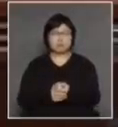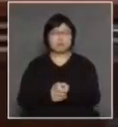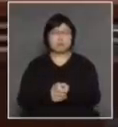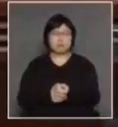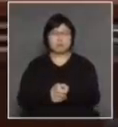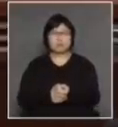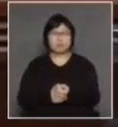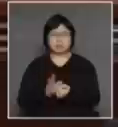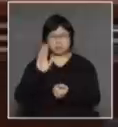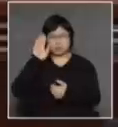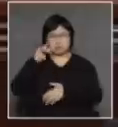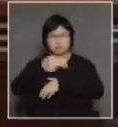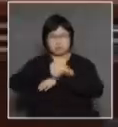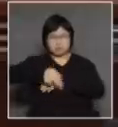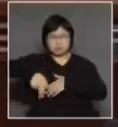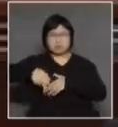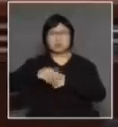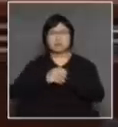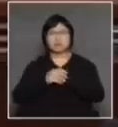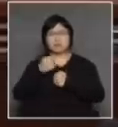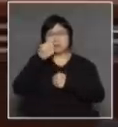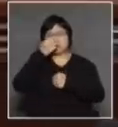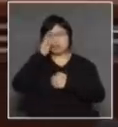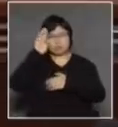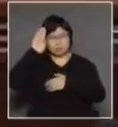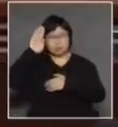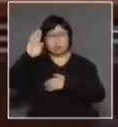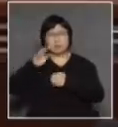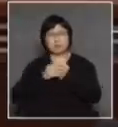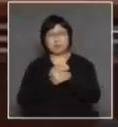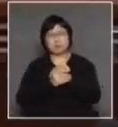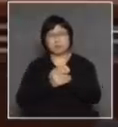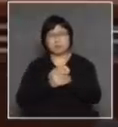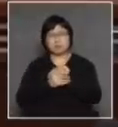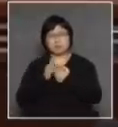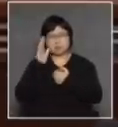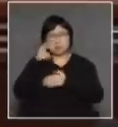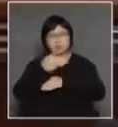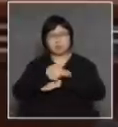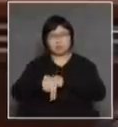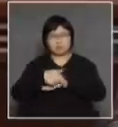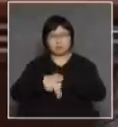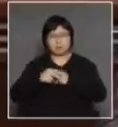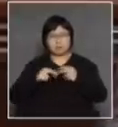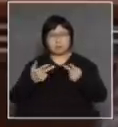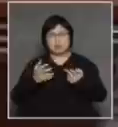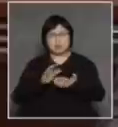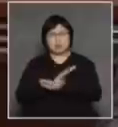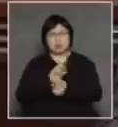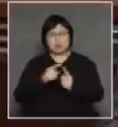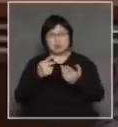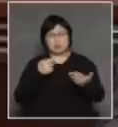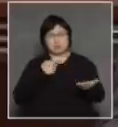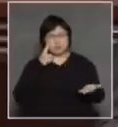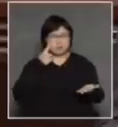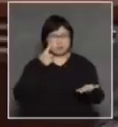對於長遠規劃，對於香港將來嘅長遠發展咧，喺十一年內咧，我都睇唔